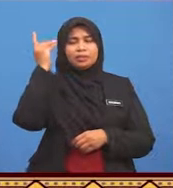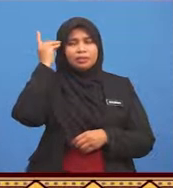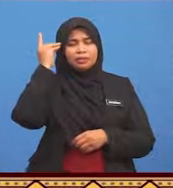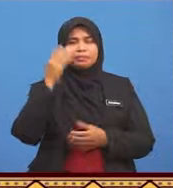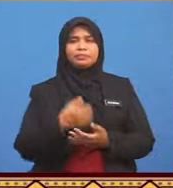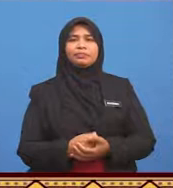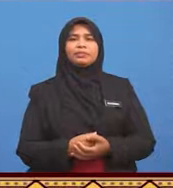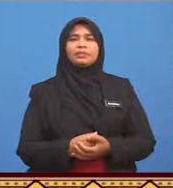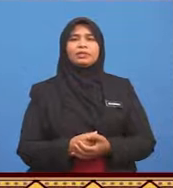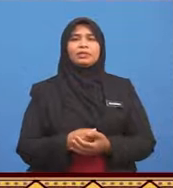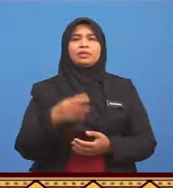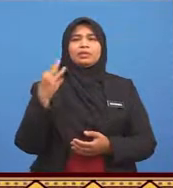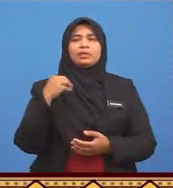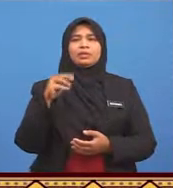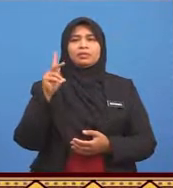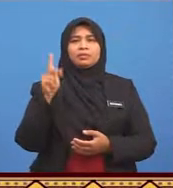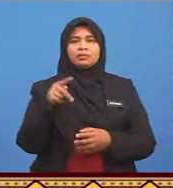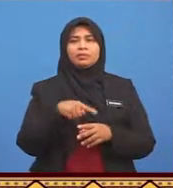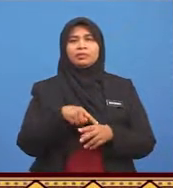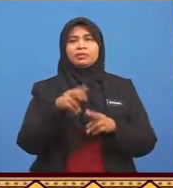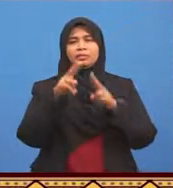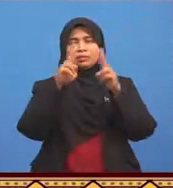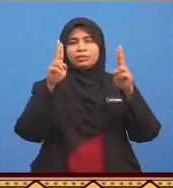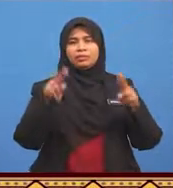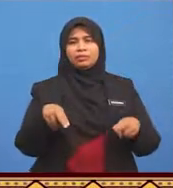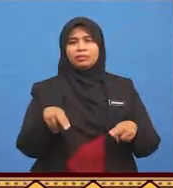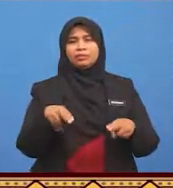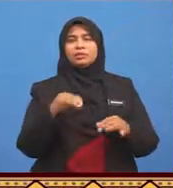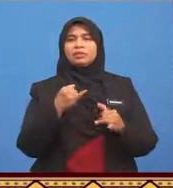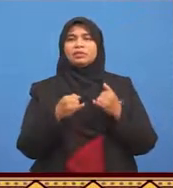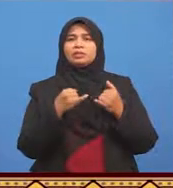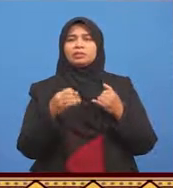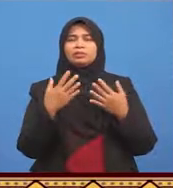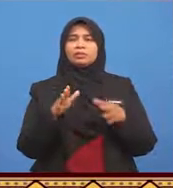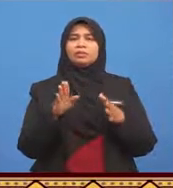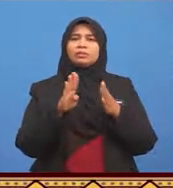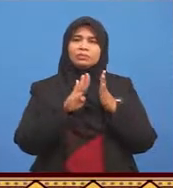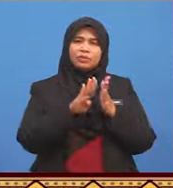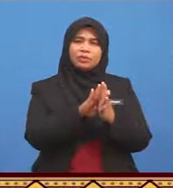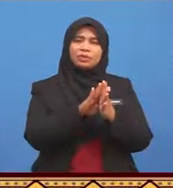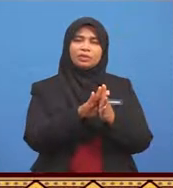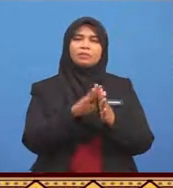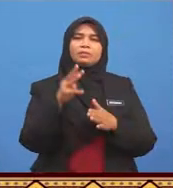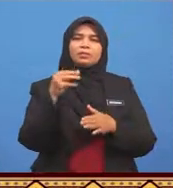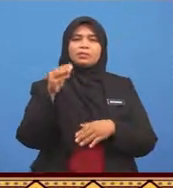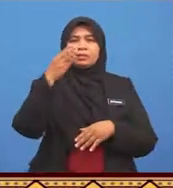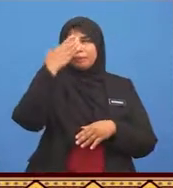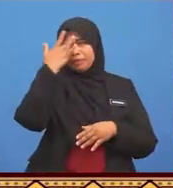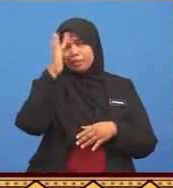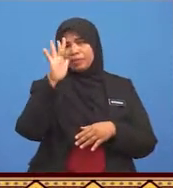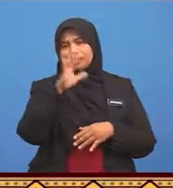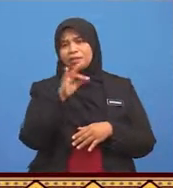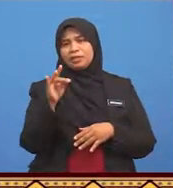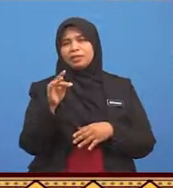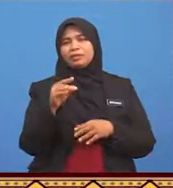Mereka perlu diuji terlebih dahulu. Jika sudah terbukti mereka pandai dan mampu mengurus harta